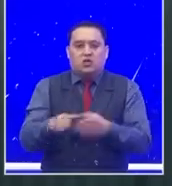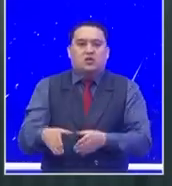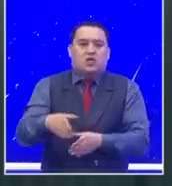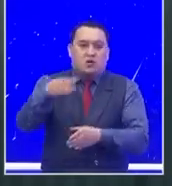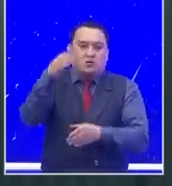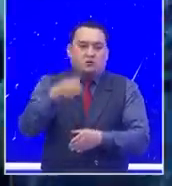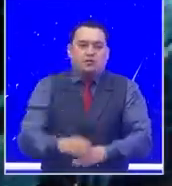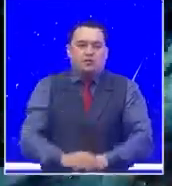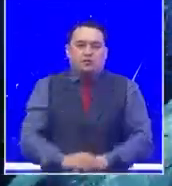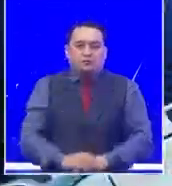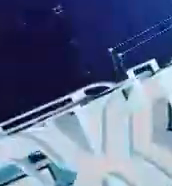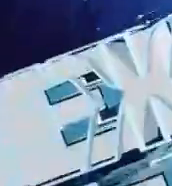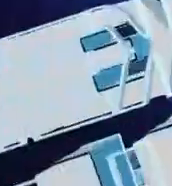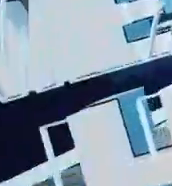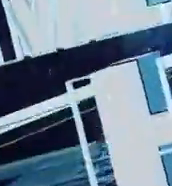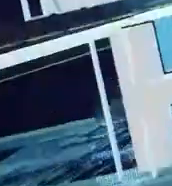арочных сетей